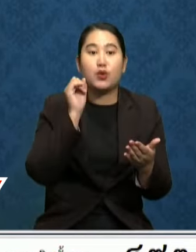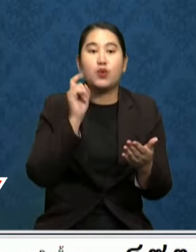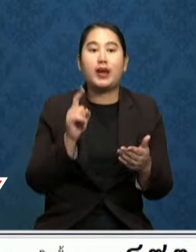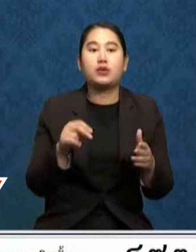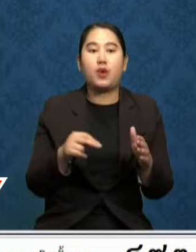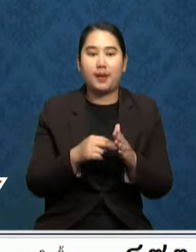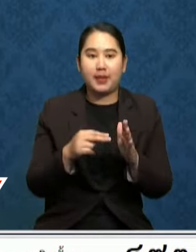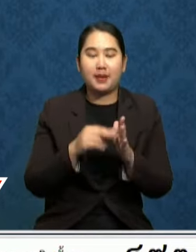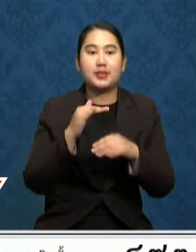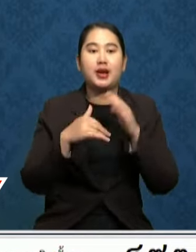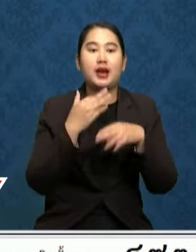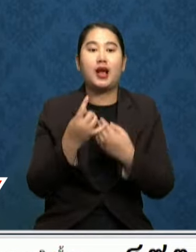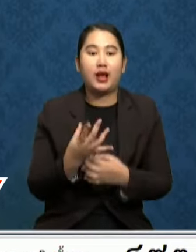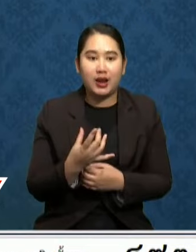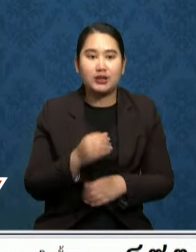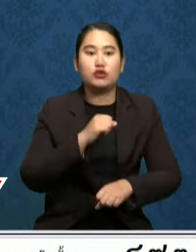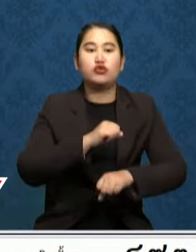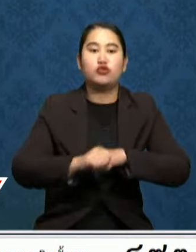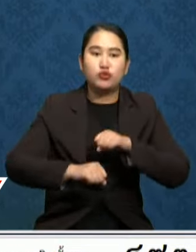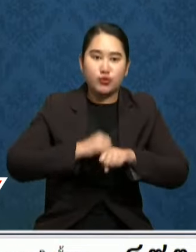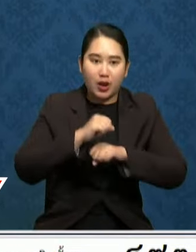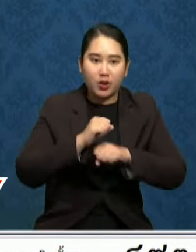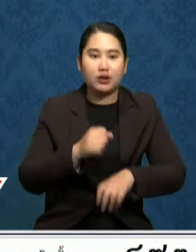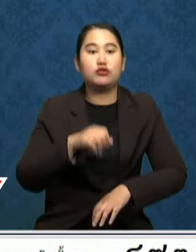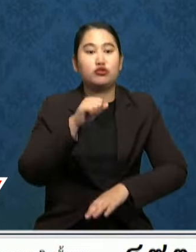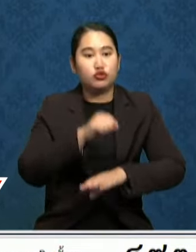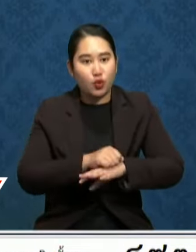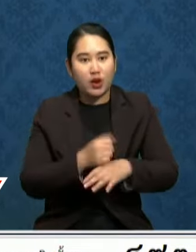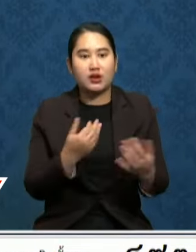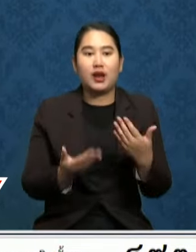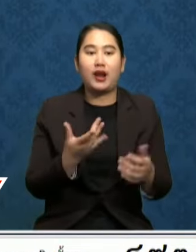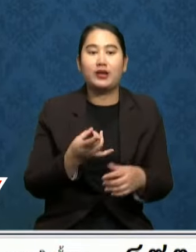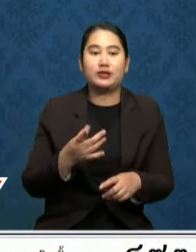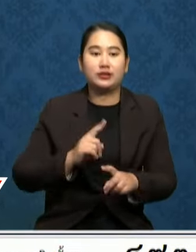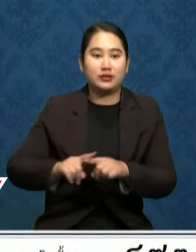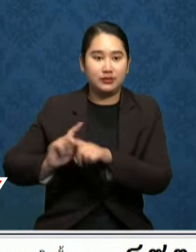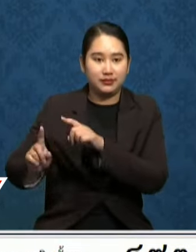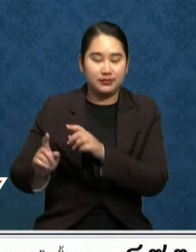ถิต้องupp